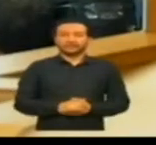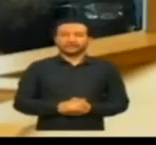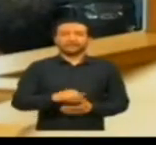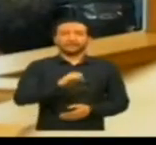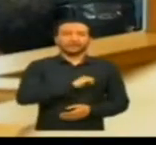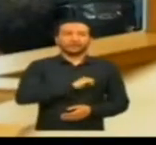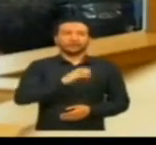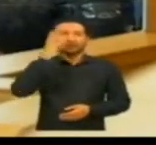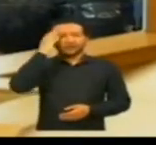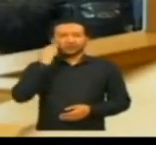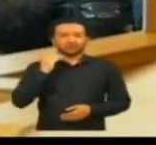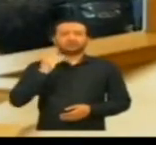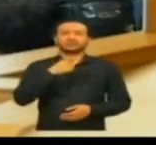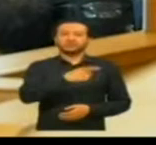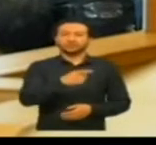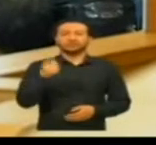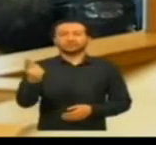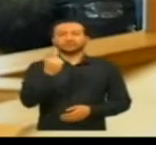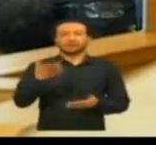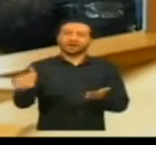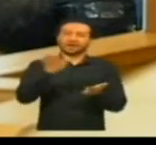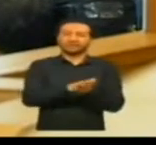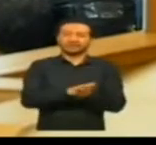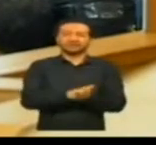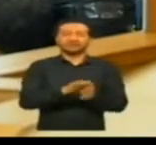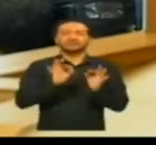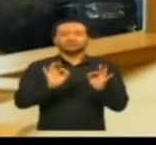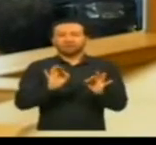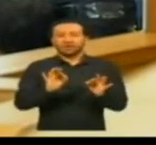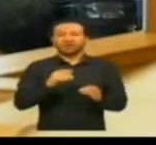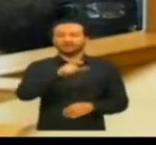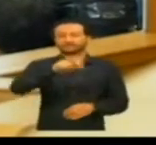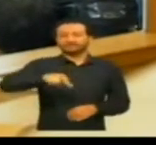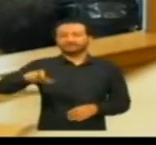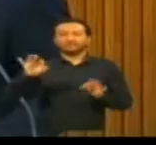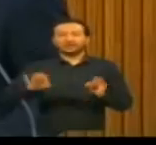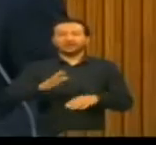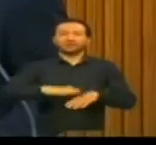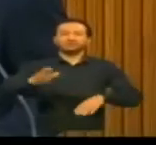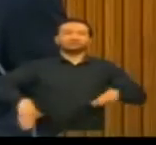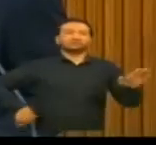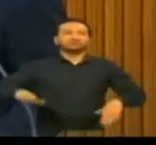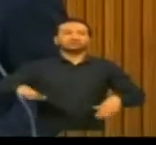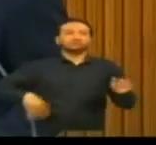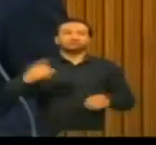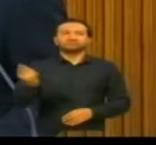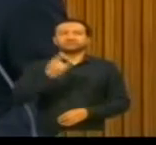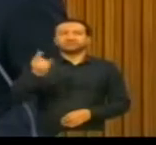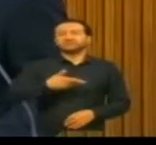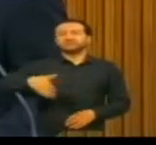Korkarım ki üstü örtülecek. Korkarım ki failler gene ellerini kollarını sallayarak